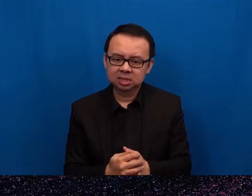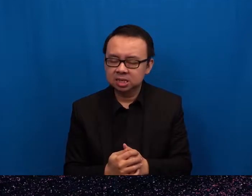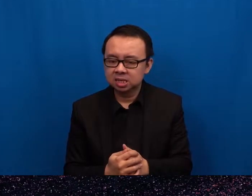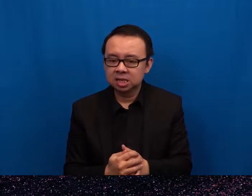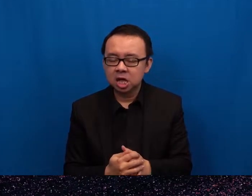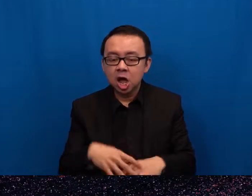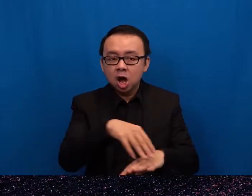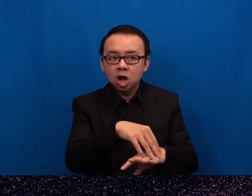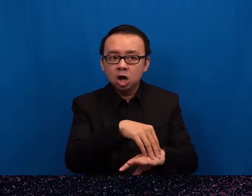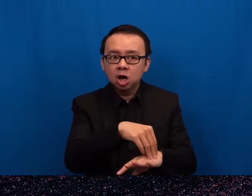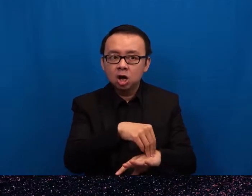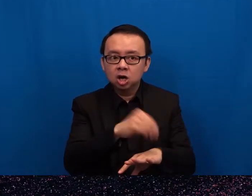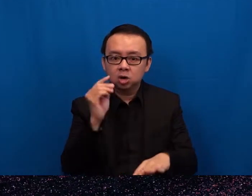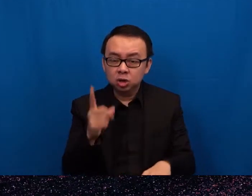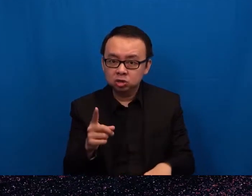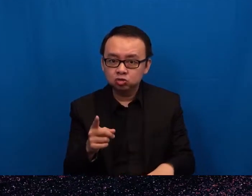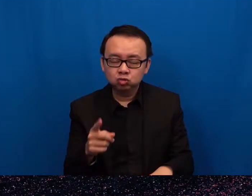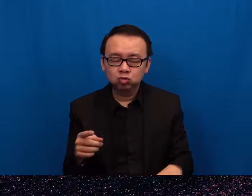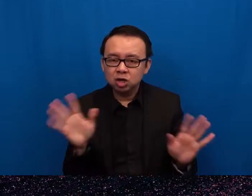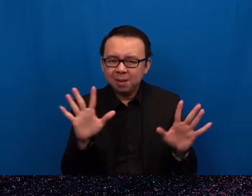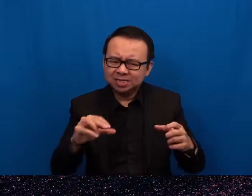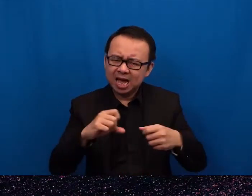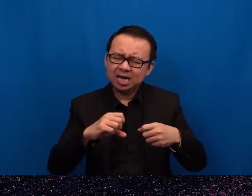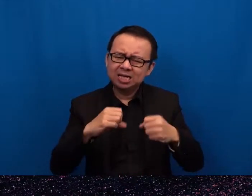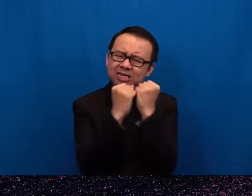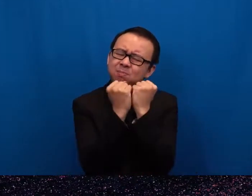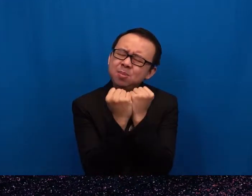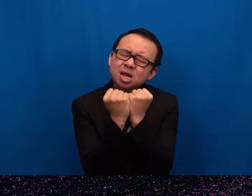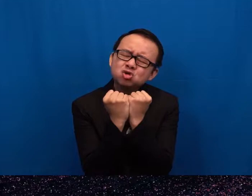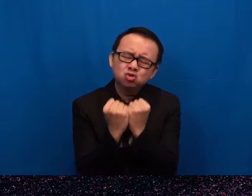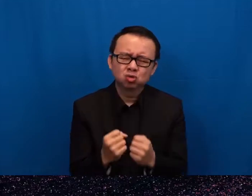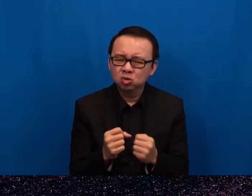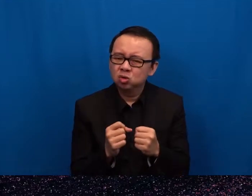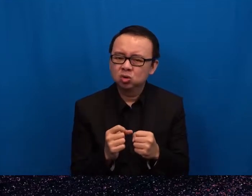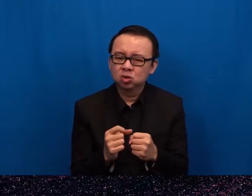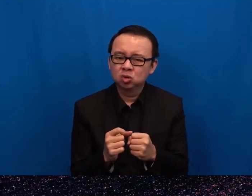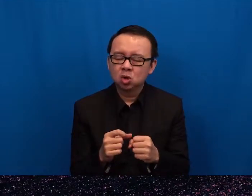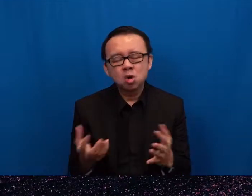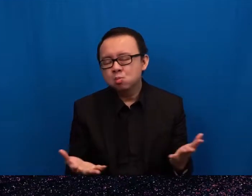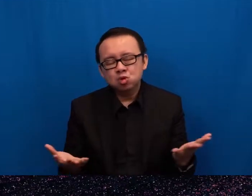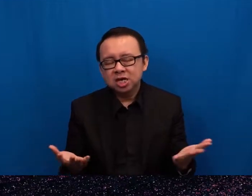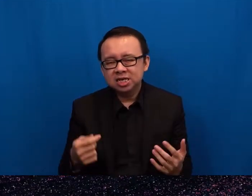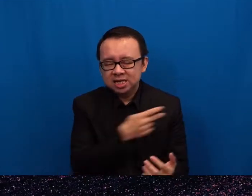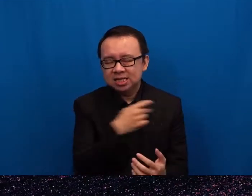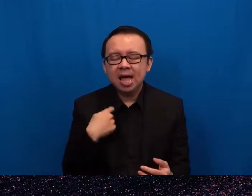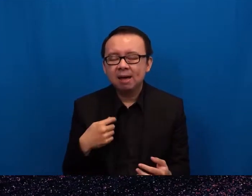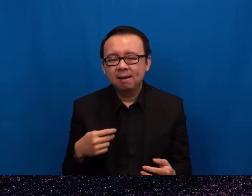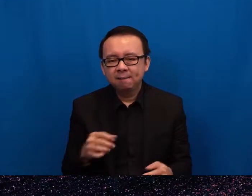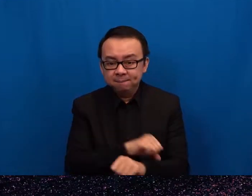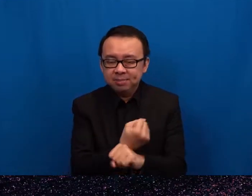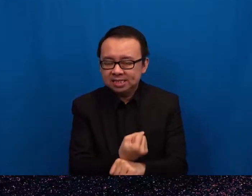bisa dirantai di dalam raga. Kita bisa lewat apps atau kita bisa